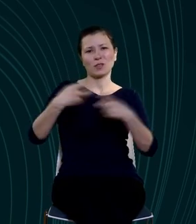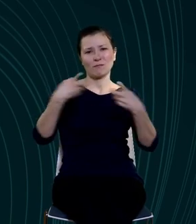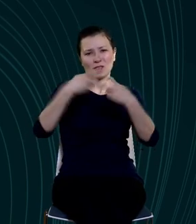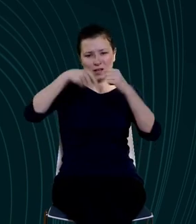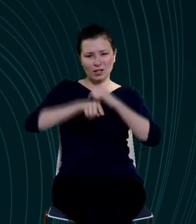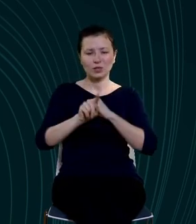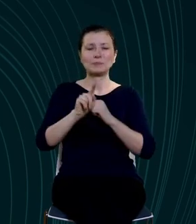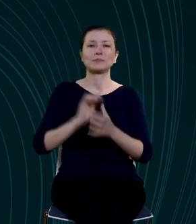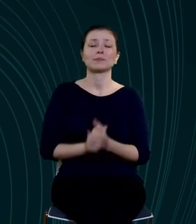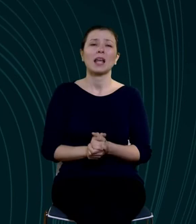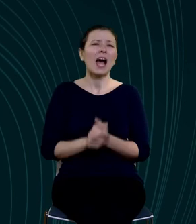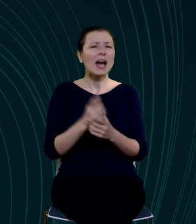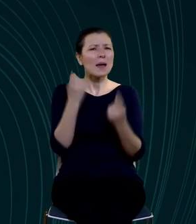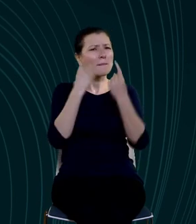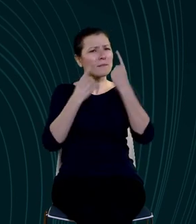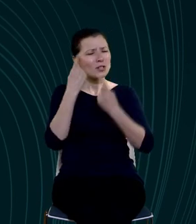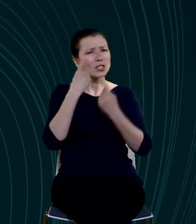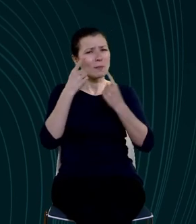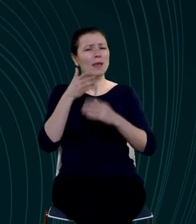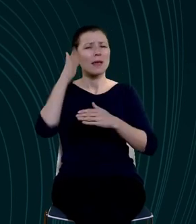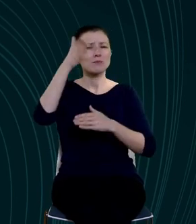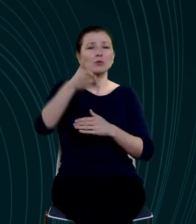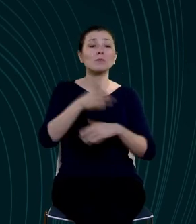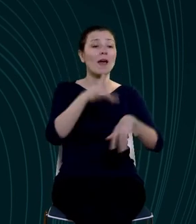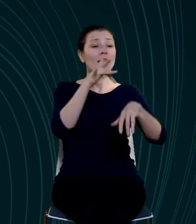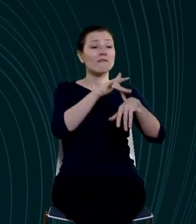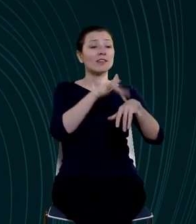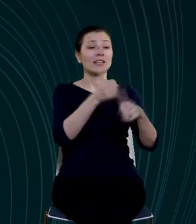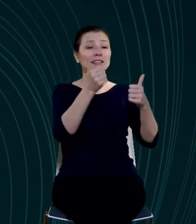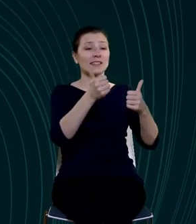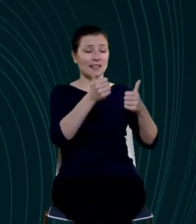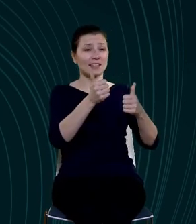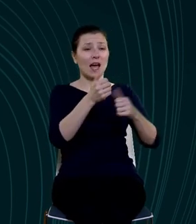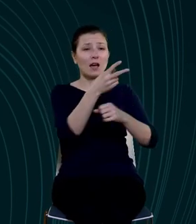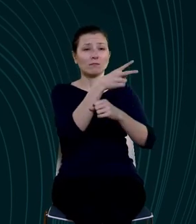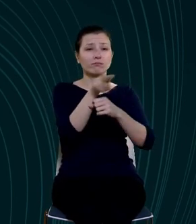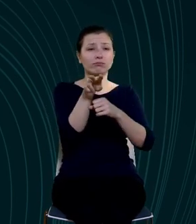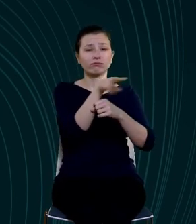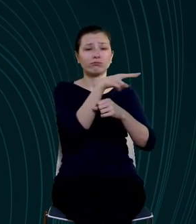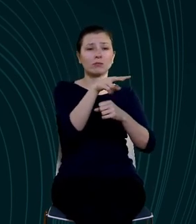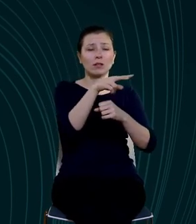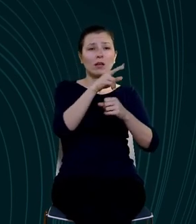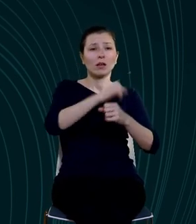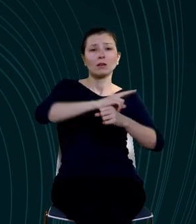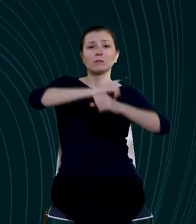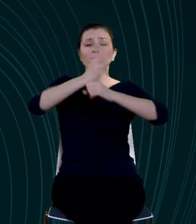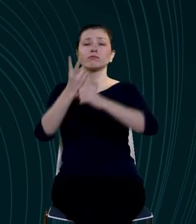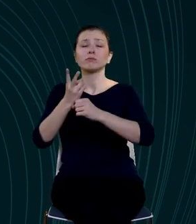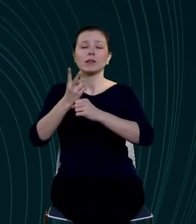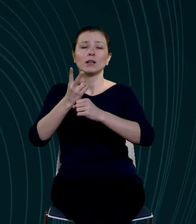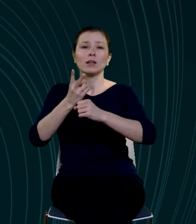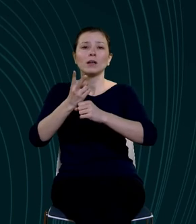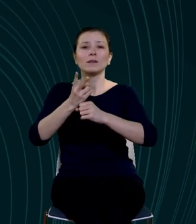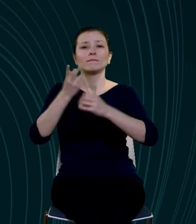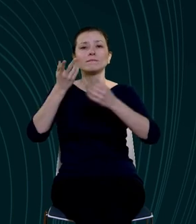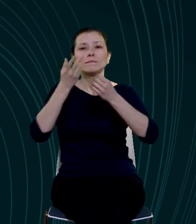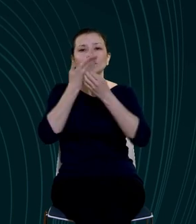aby wyniki pomiarów ze stacji monitorujących były prezentowane w systemie